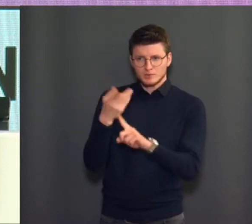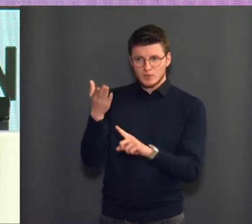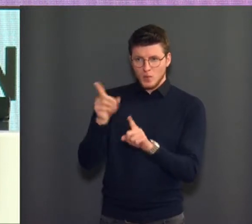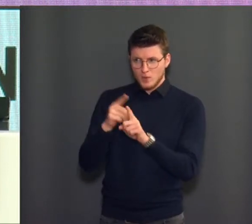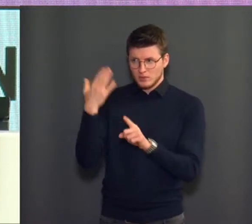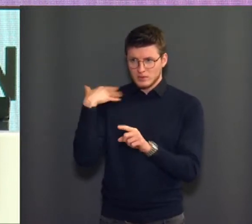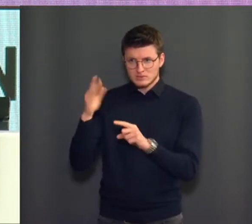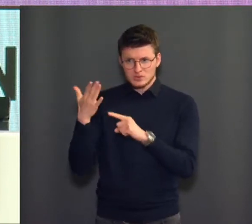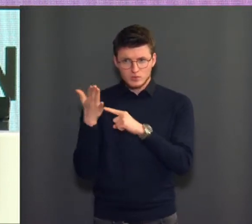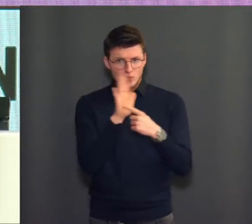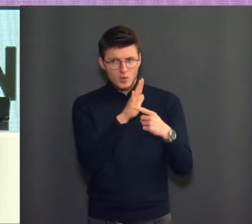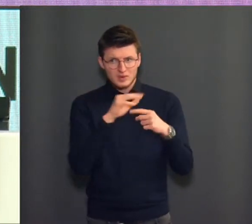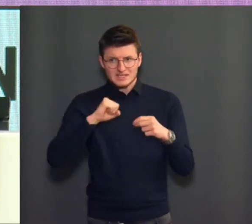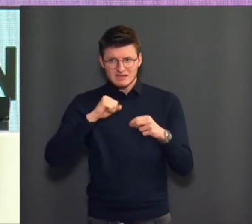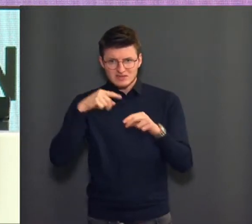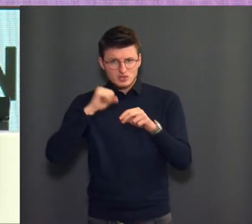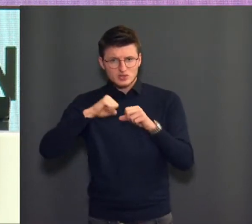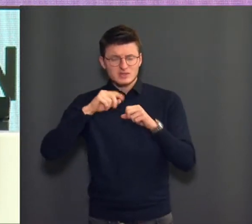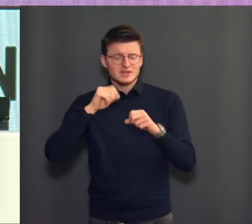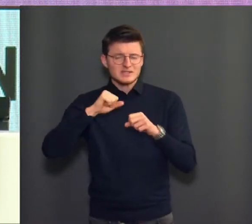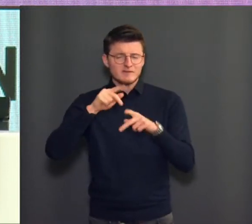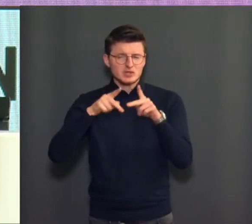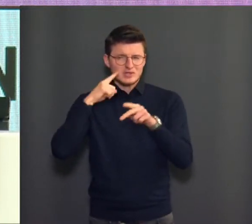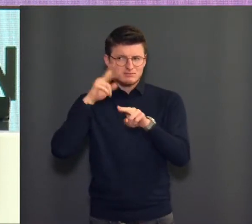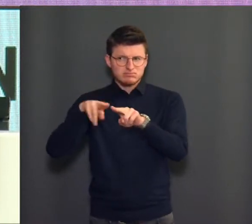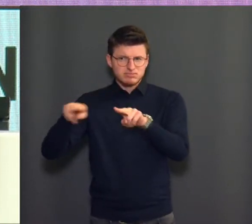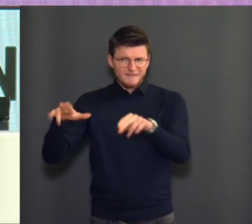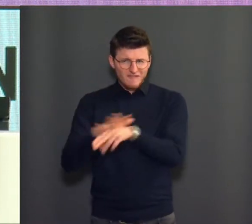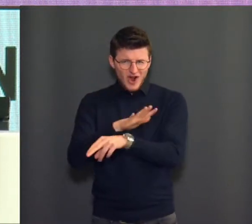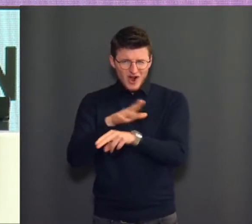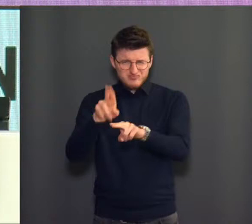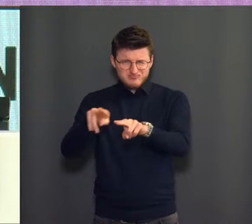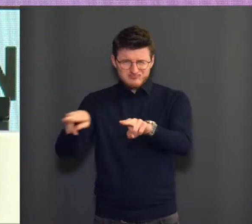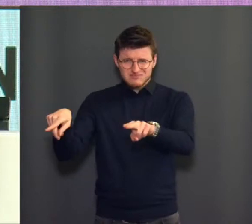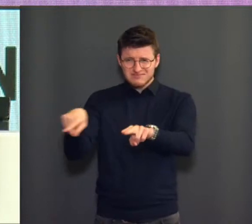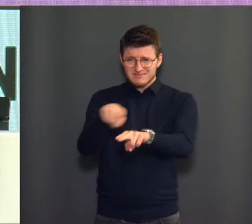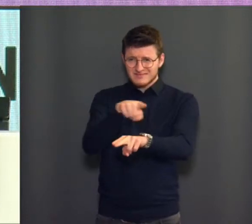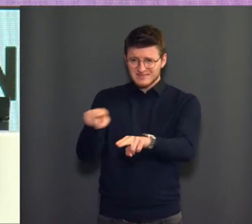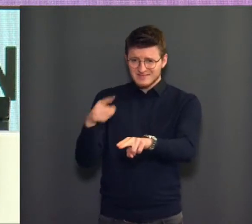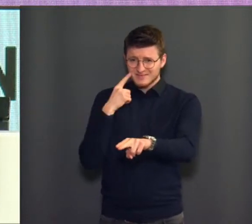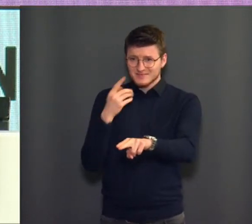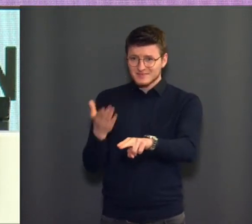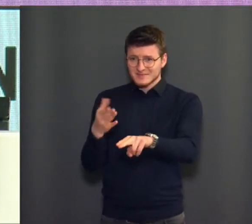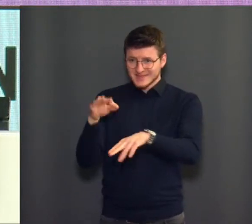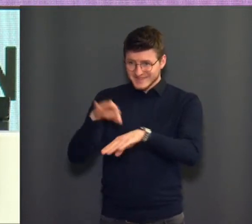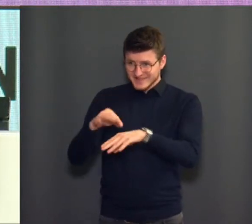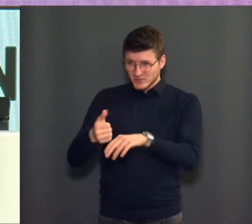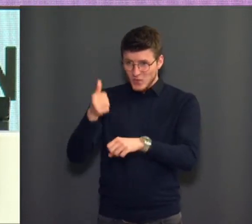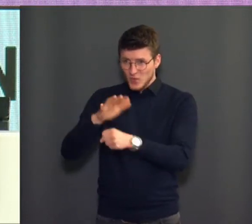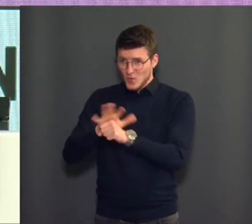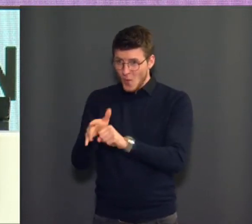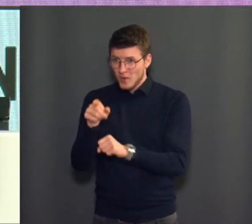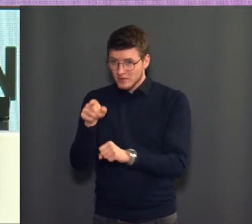liggen vol met COVID-patiënten en niet met gevaccineerde personen.